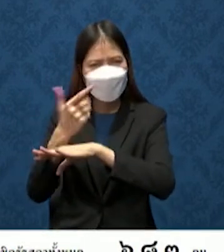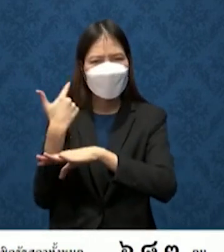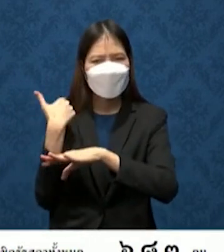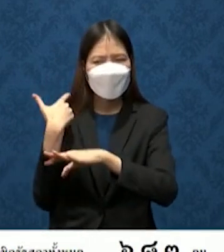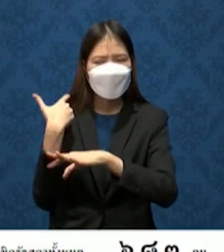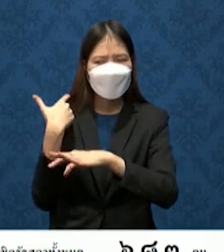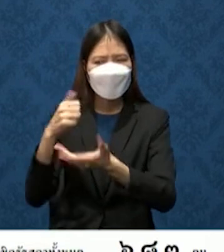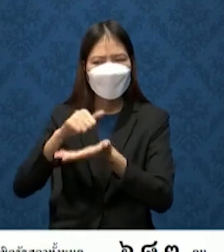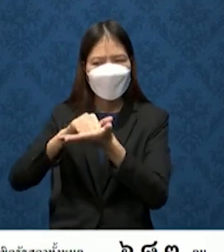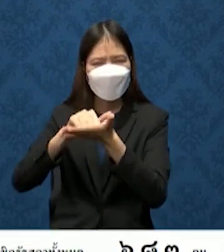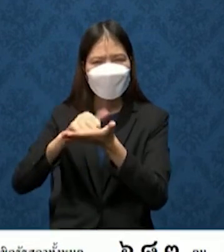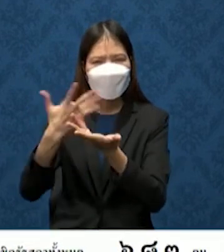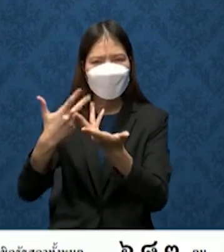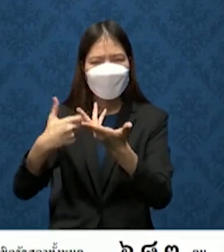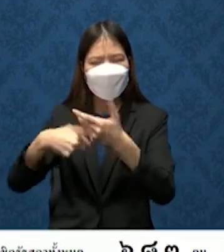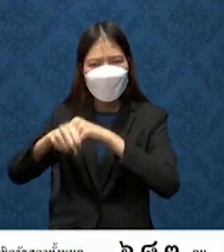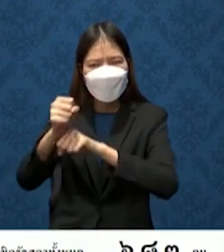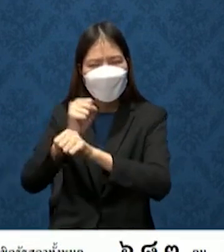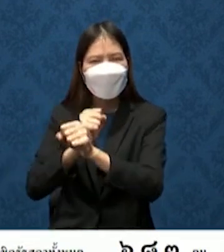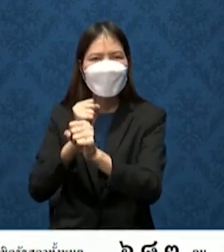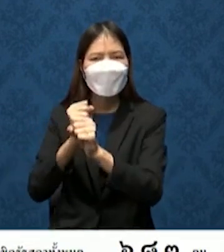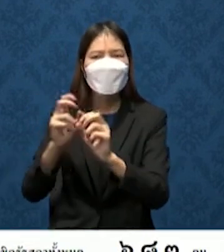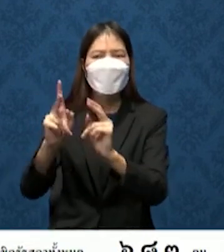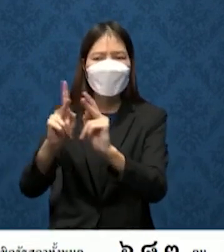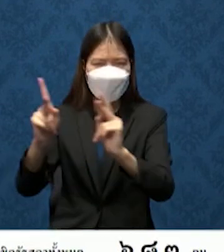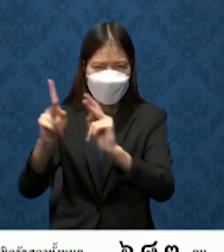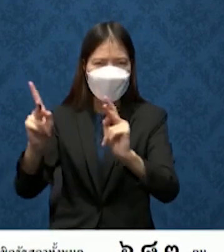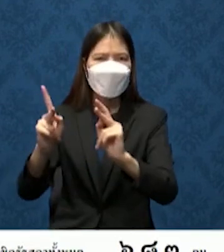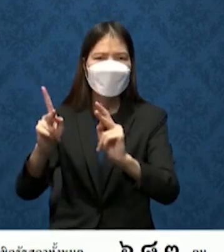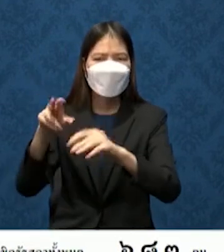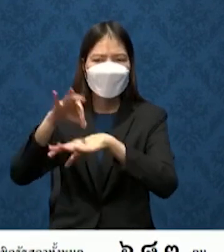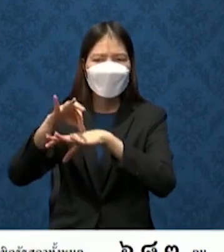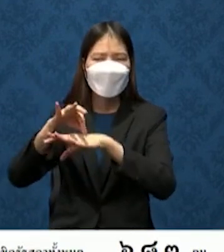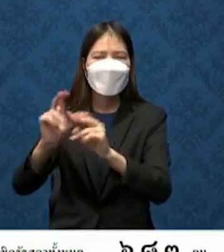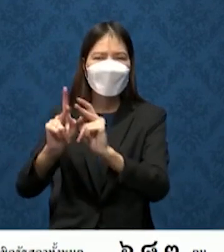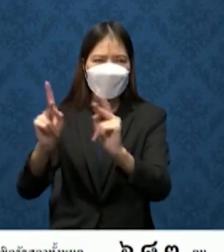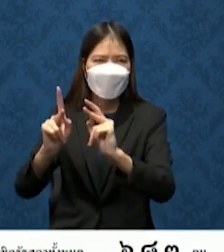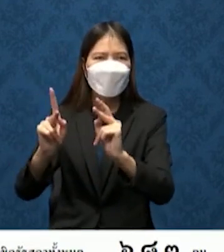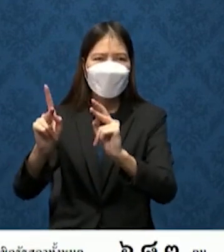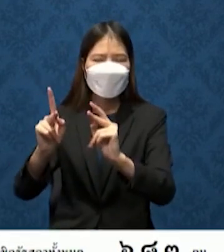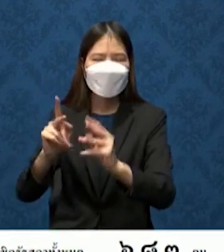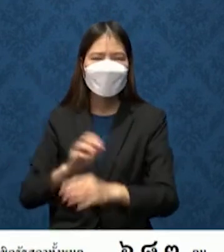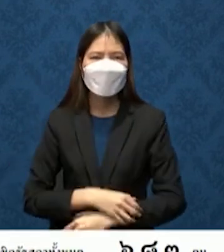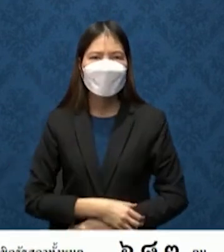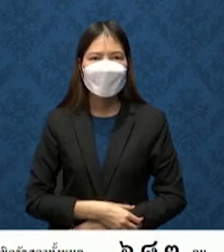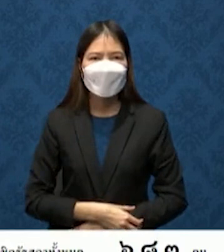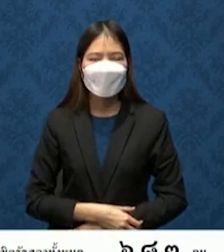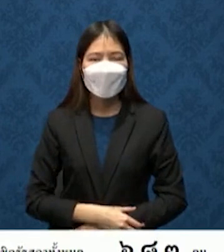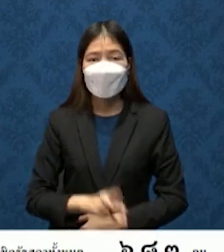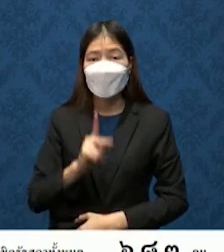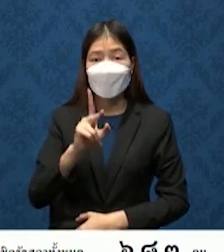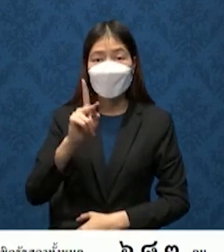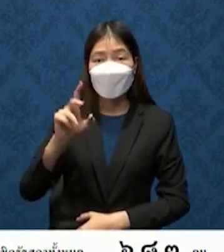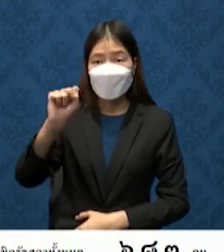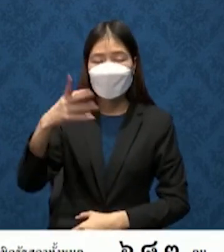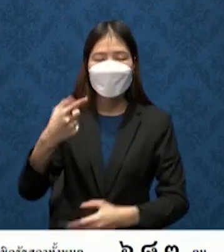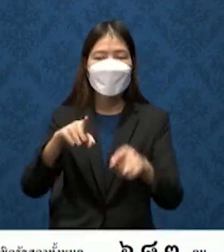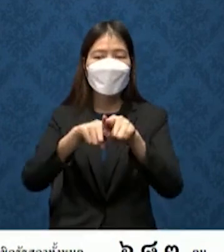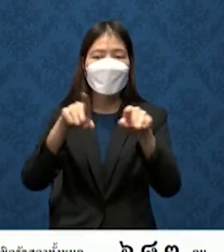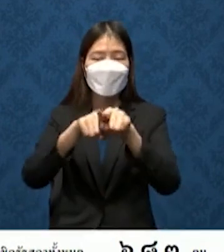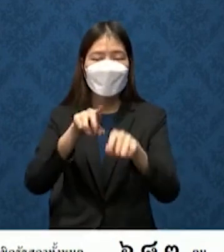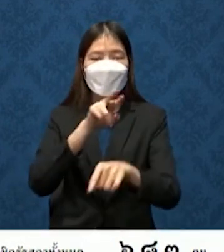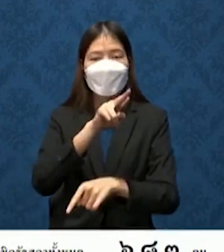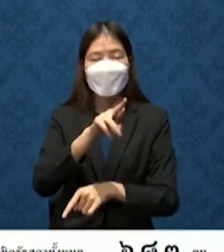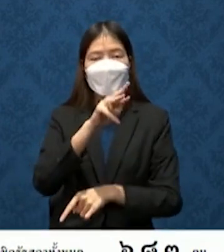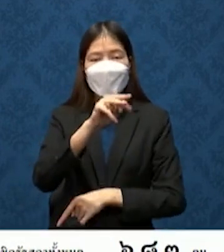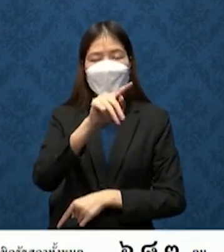ผู้วหารในกระสวงเป็กรรมการก่ขอสอก็เช่นเดียวกันนะครับเพราฉะนั้นเนี่ยถ้ารัฐมทีว่าการมี